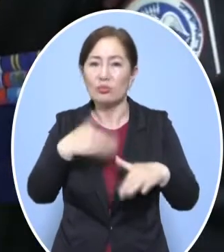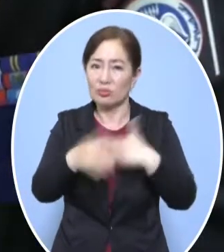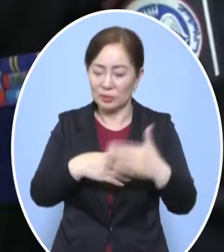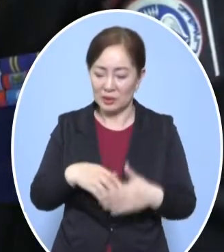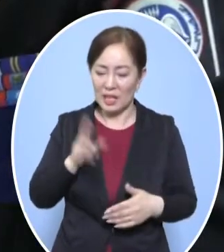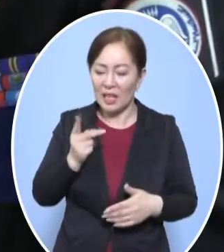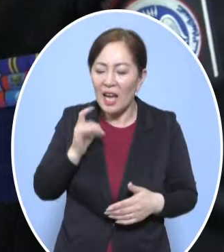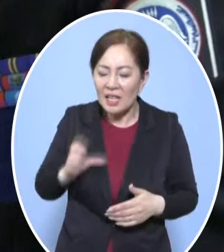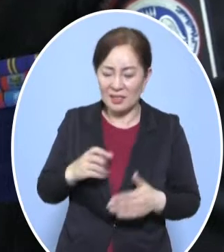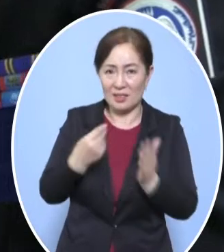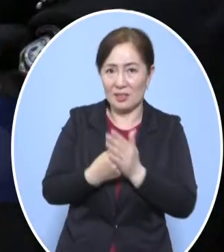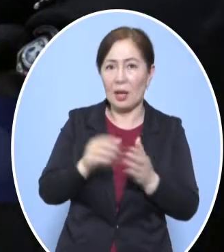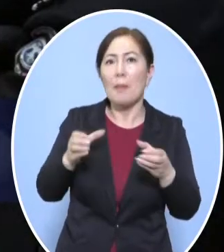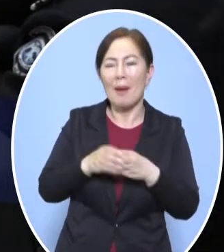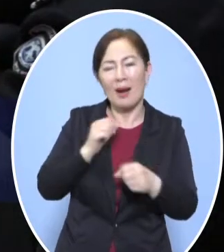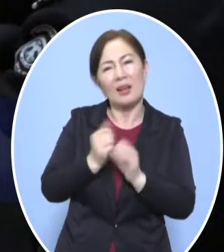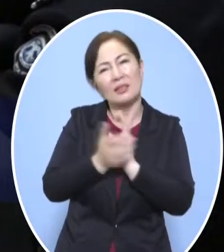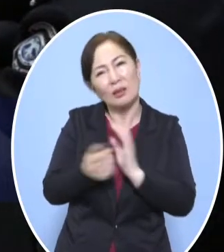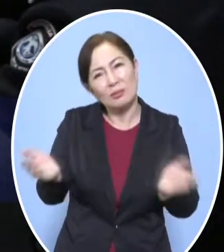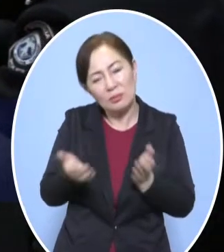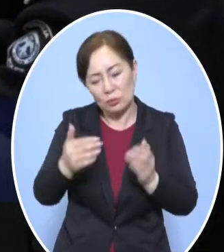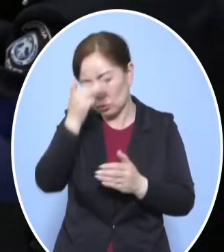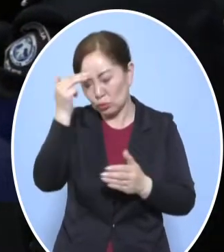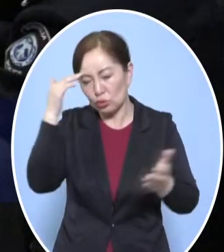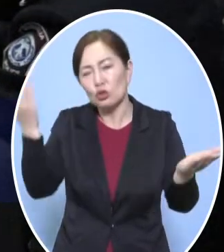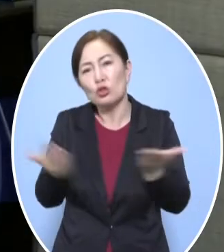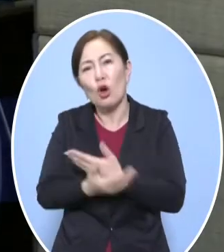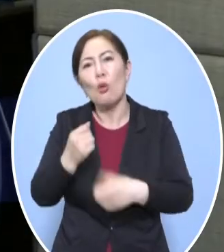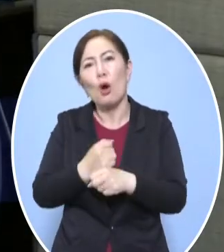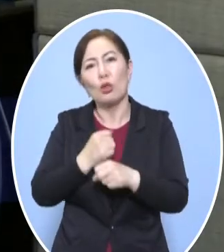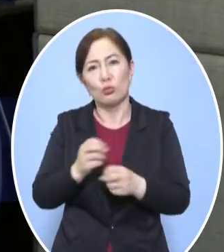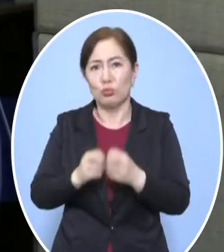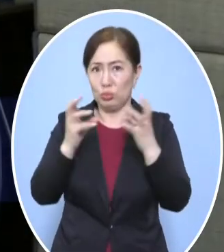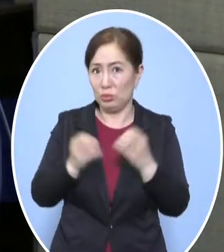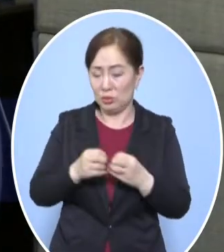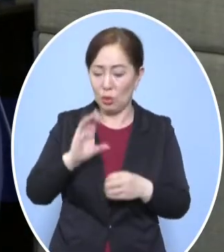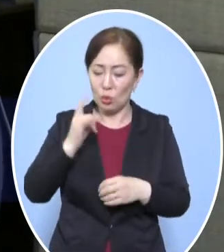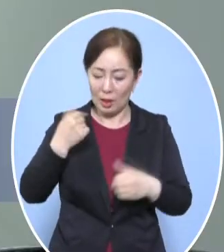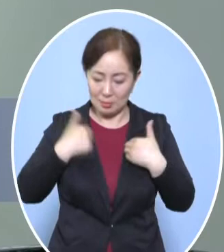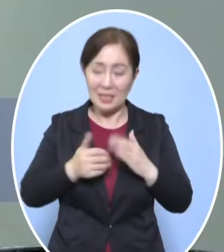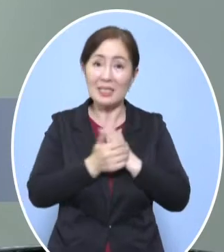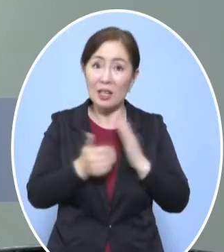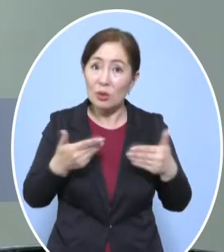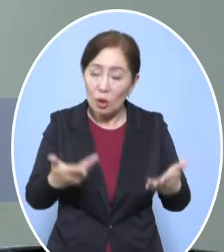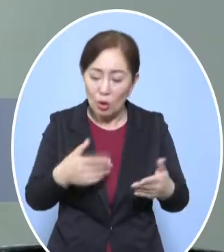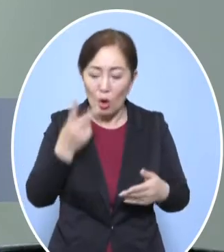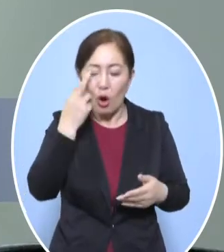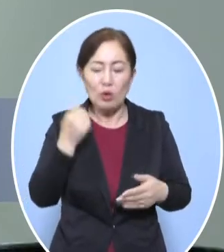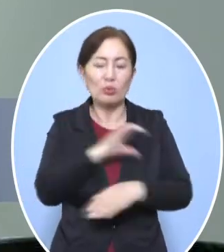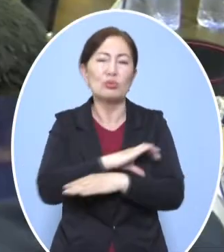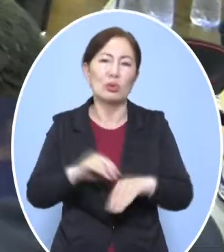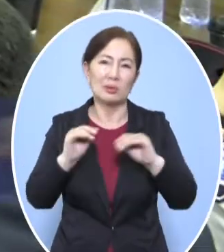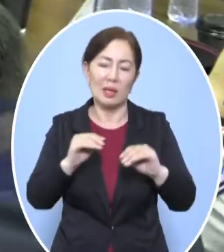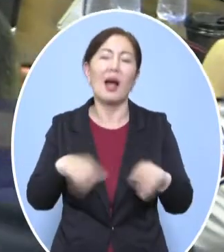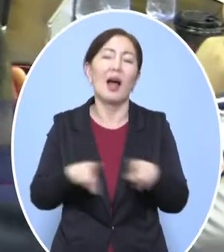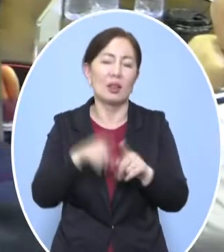өргөжүүлэх, кейс жишээн дээр багаар ажиллах чадвар эзэмшүүлэх, харилцан туршлага солилцох боломжийг бүрдүүлэх зорилгоор сурагч багш нарыг чадваржуулах 2 өдрийн